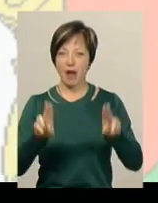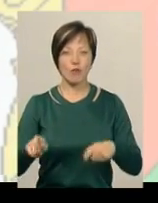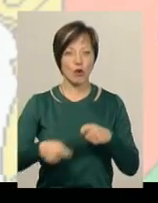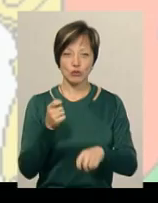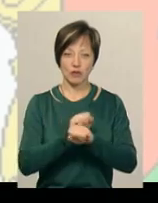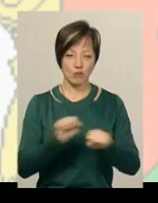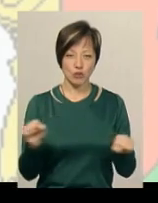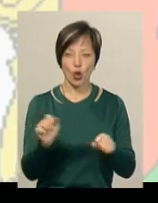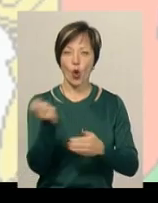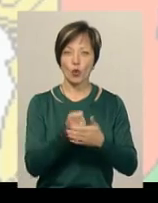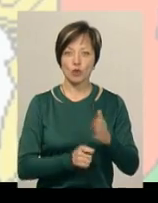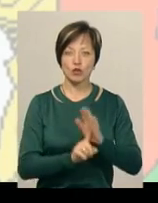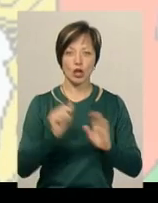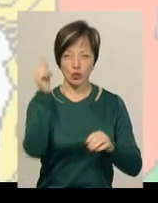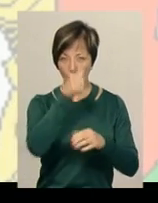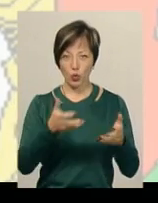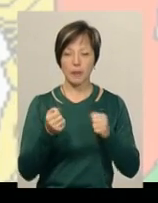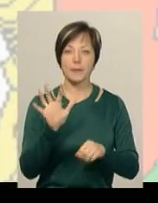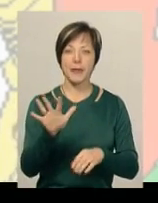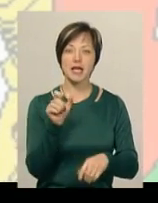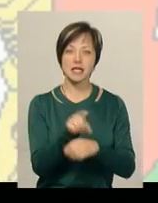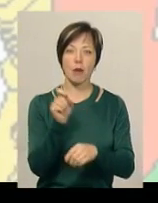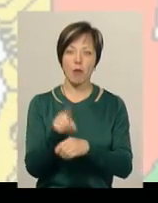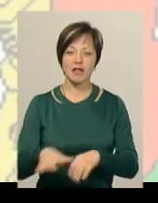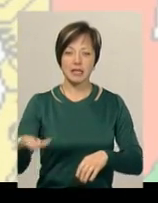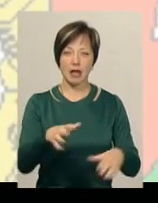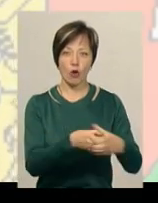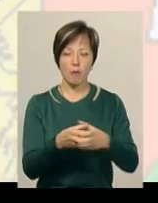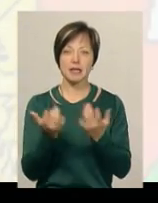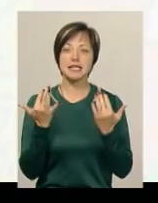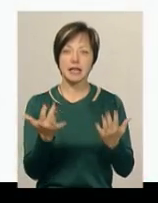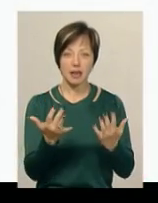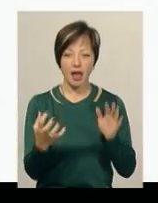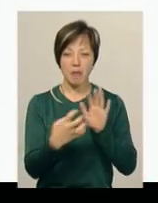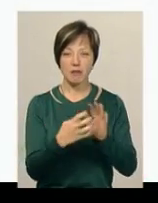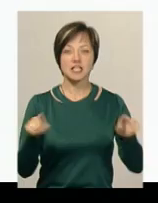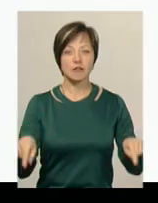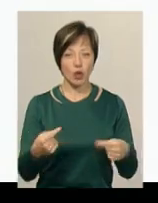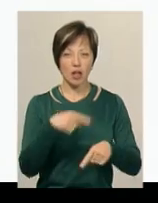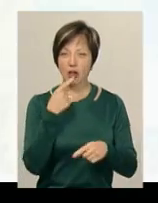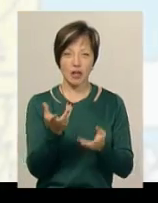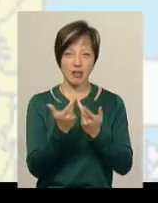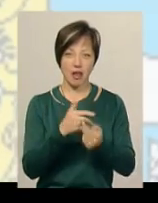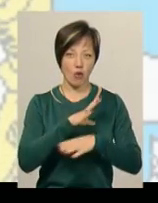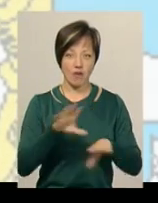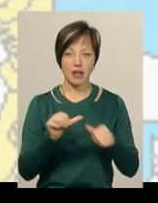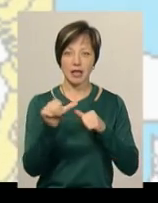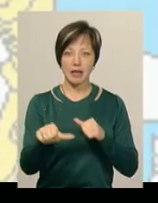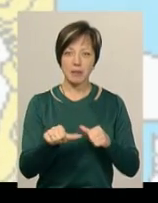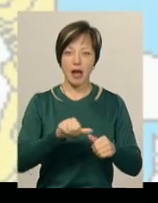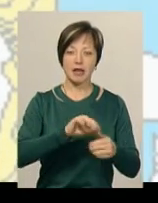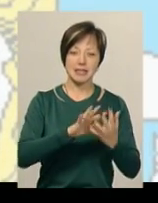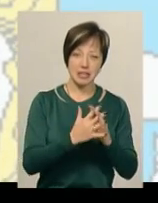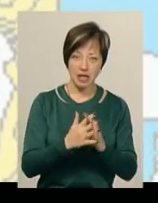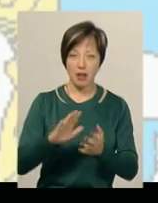не можна. Художники від початку року отримали 5 замовлень від тергромад. Скільки гербів створили, геральдисти кажуть, не рахували. Крім гербів населених